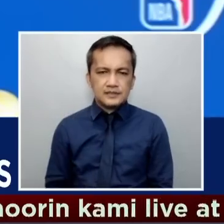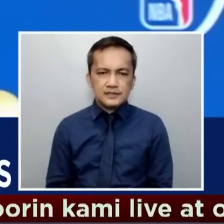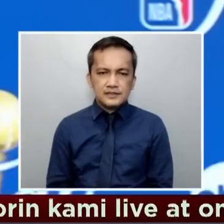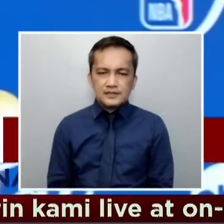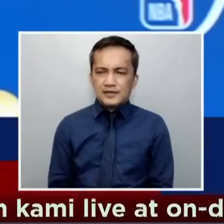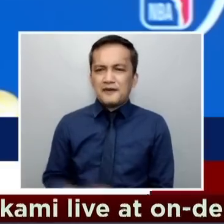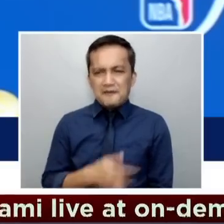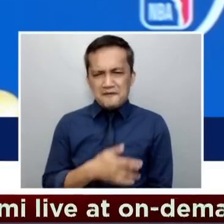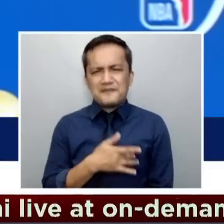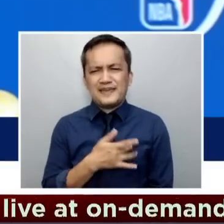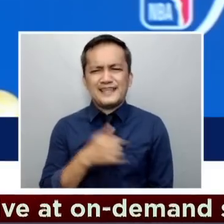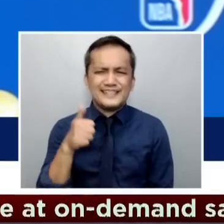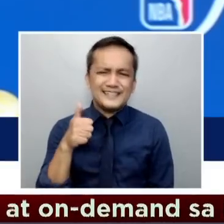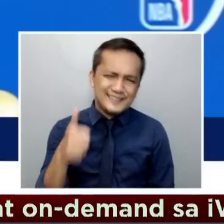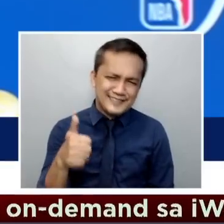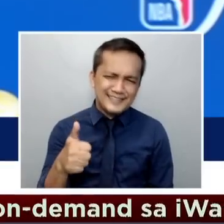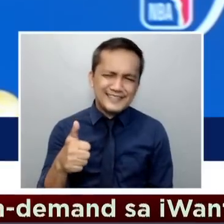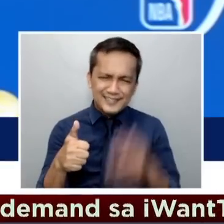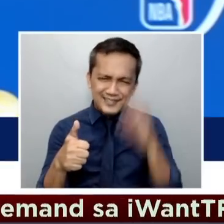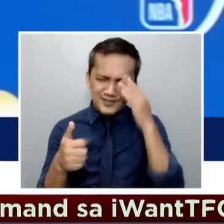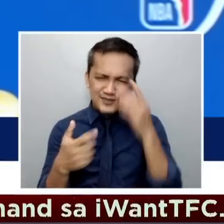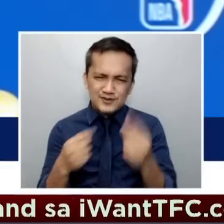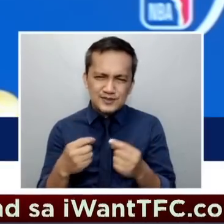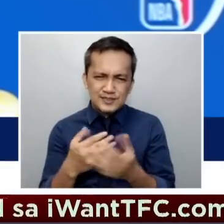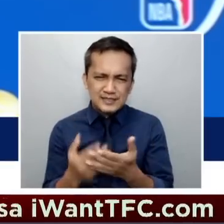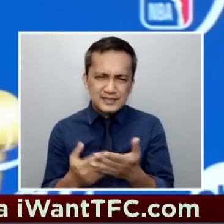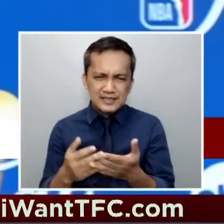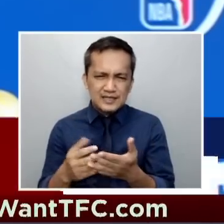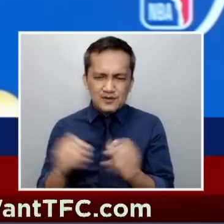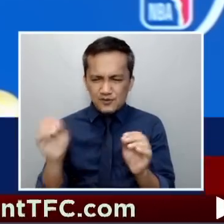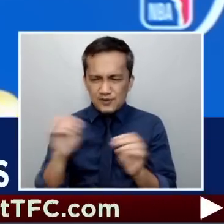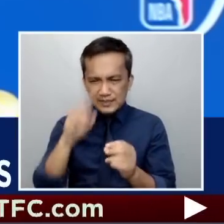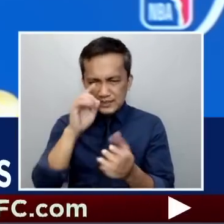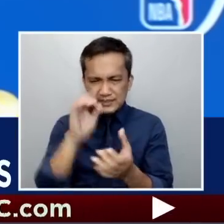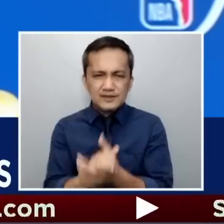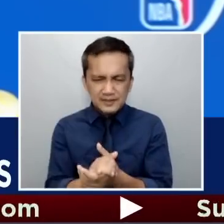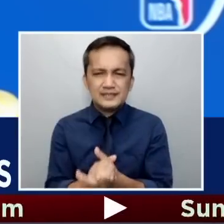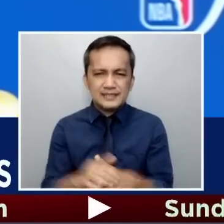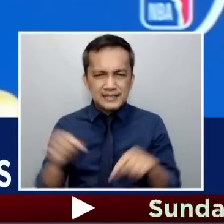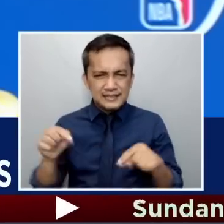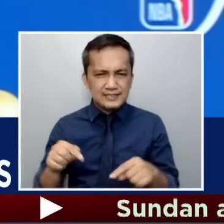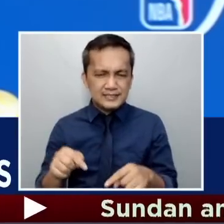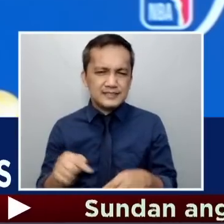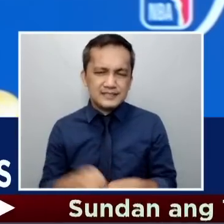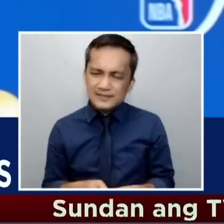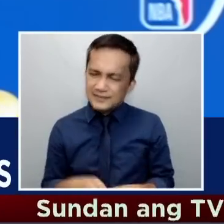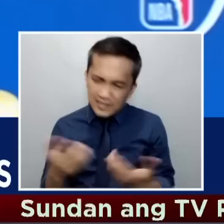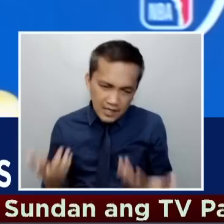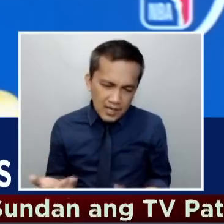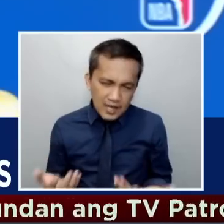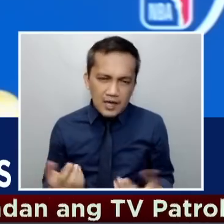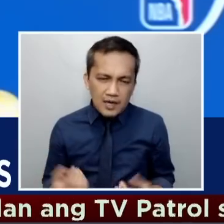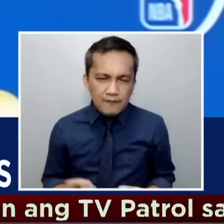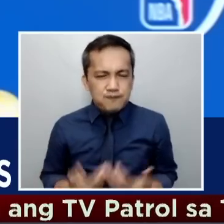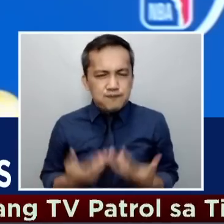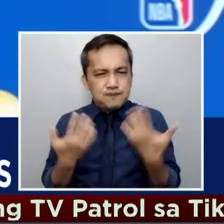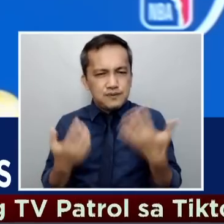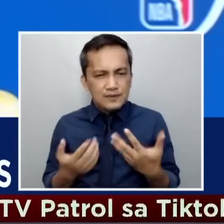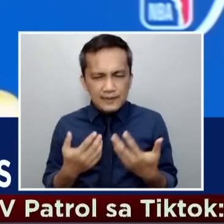you know that you did something that nobody believes and just it was just us. It's just the organization of Denver Nuggets believing